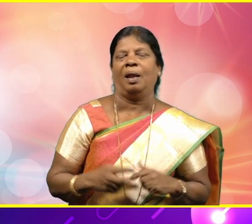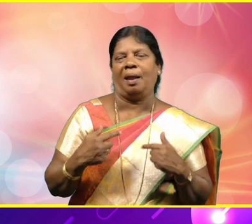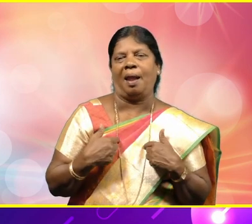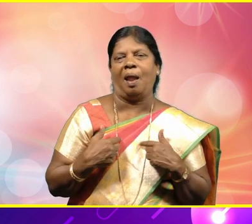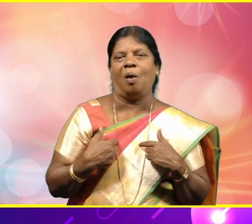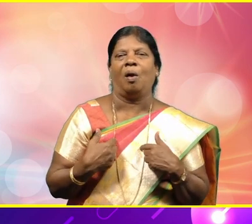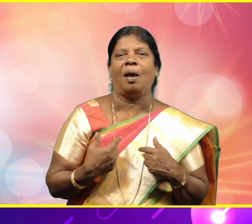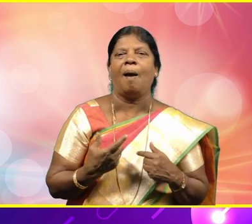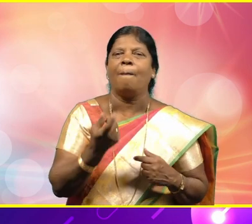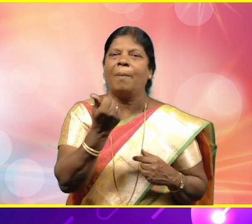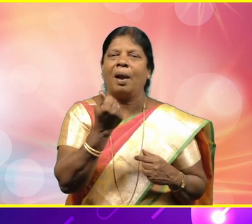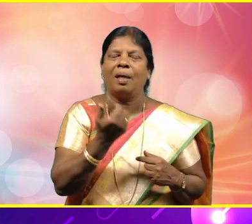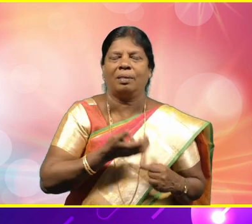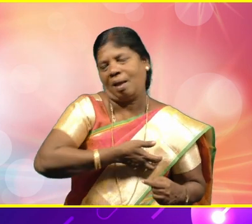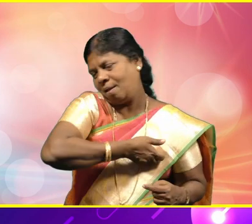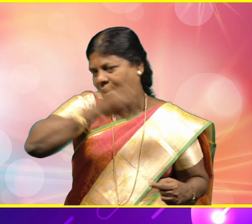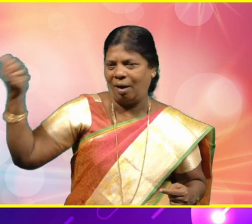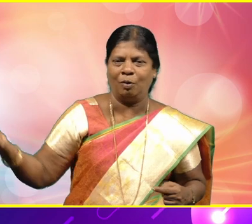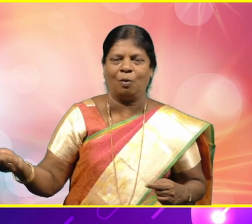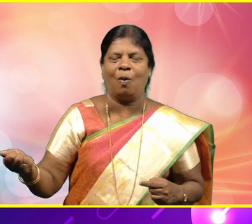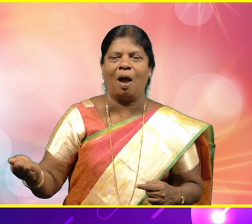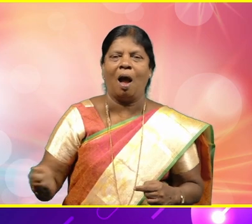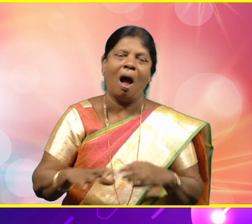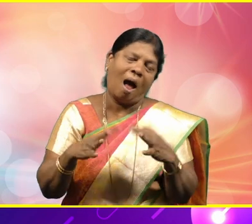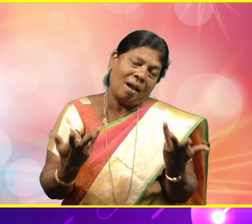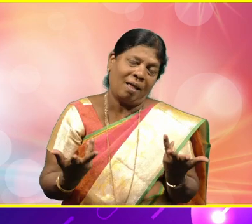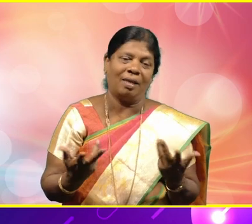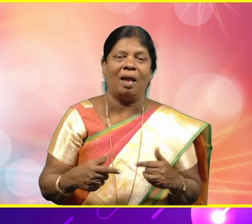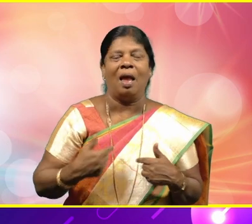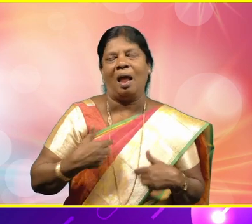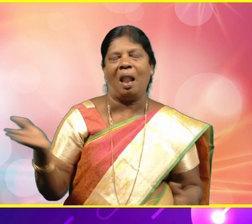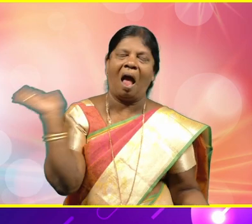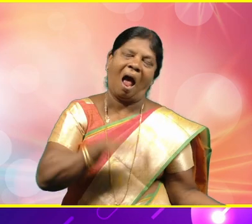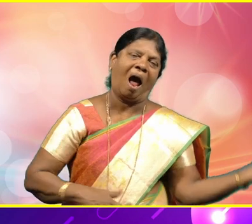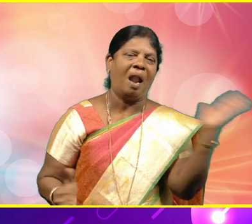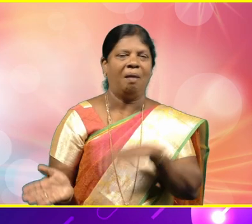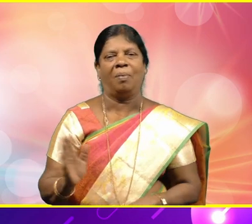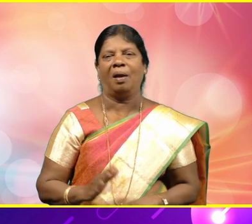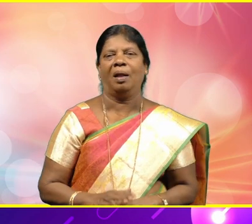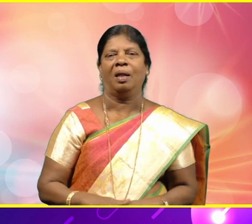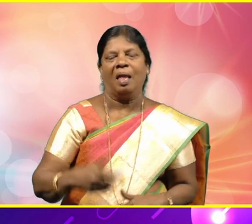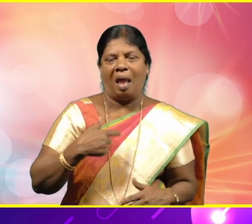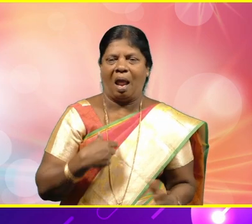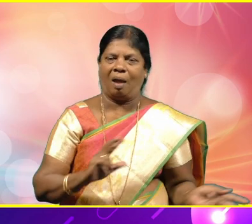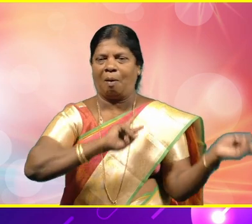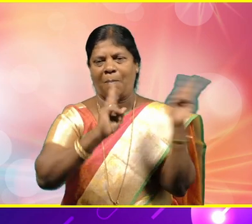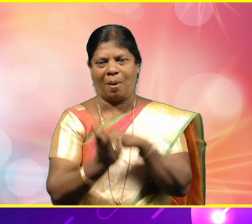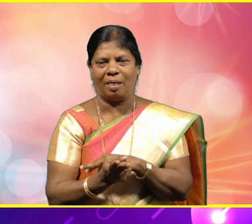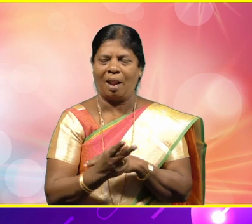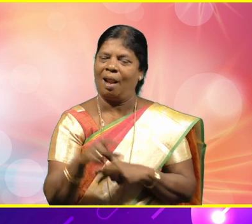என்னிடத்தில் இருந்த பணத்தை பறித்து கொள்வார்கள் அல்லது என்னை அடிப்பார்கள், எனக்கு